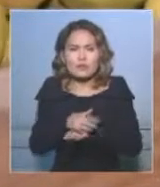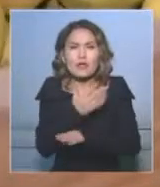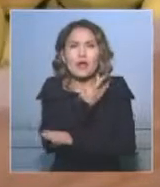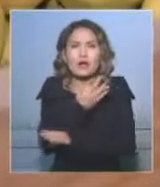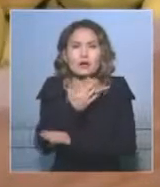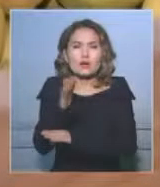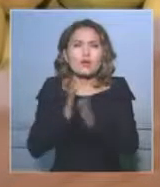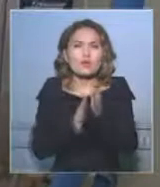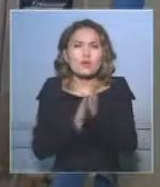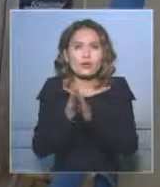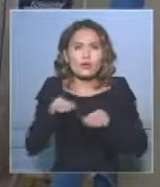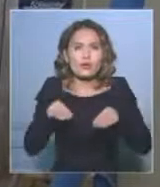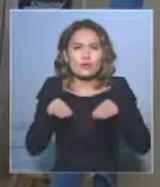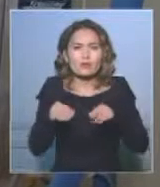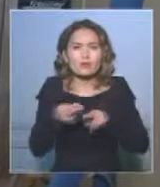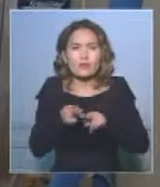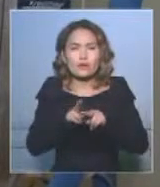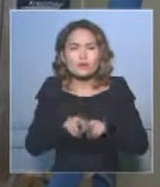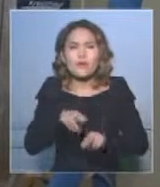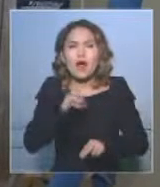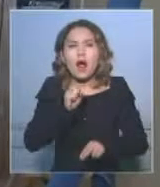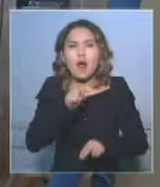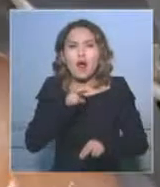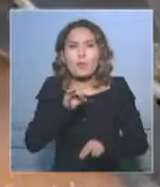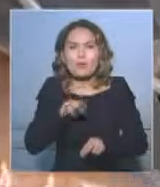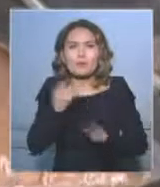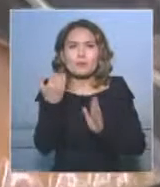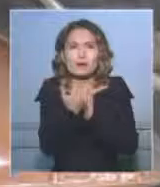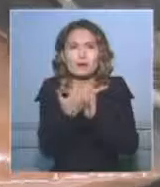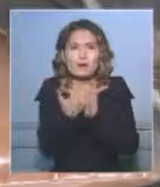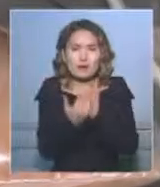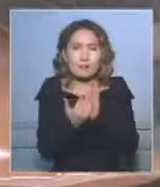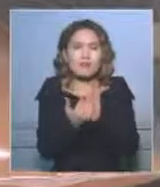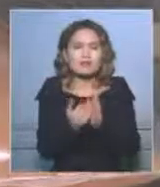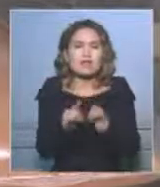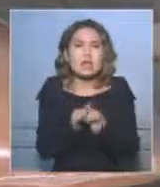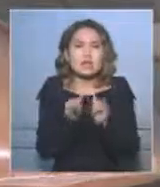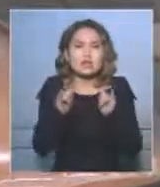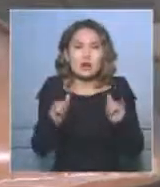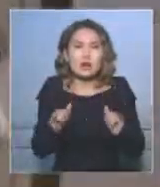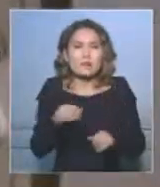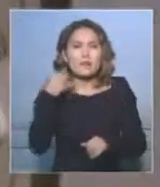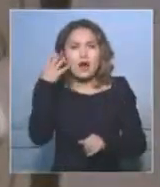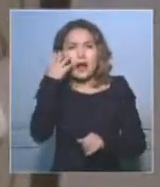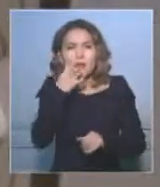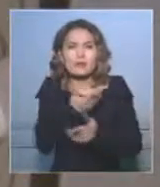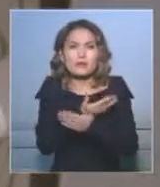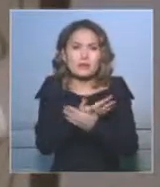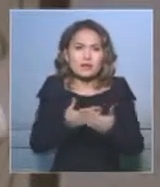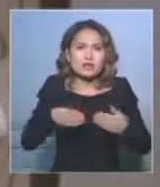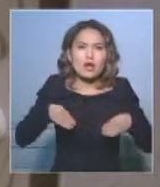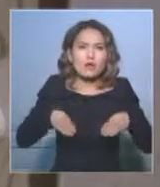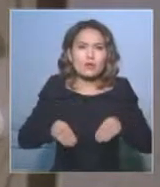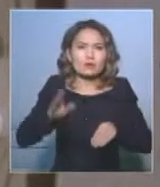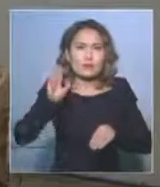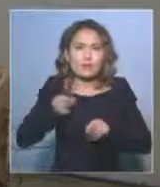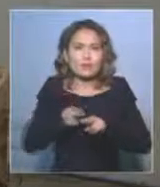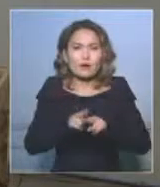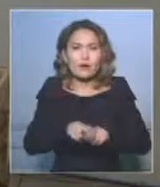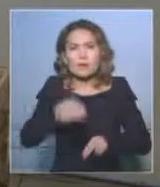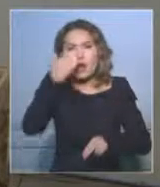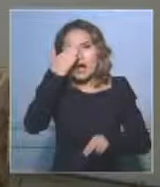да бар. Биыл апорт бағдарламасын жаңғыртып, алманың жаңа түрлерін егу жоспарланып отыр. Бұған қоса қысы жазы